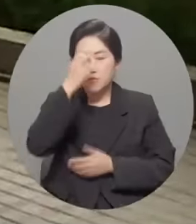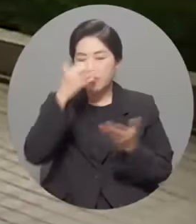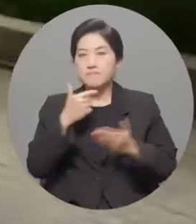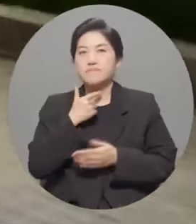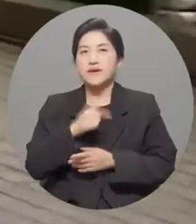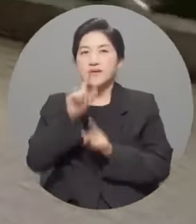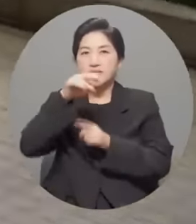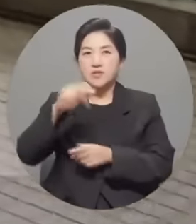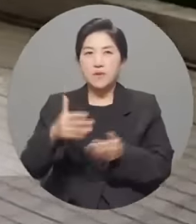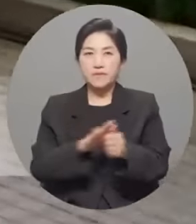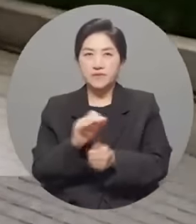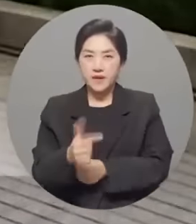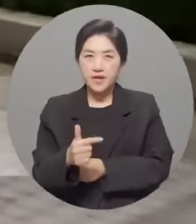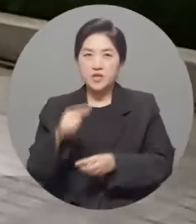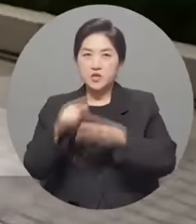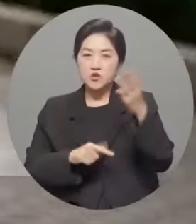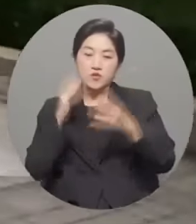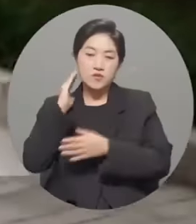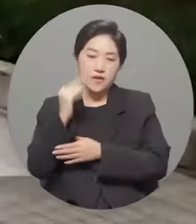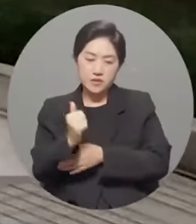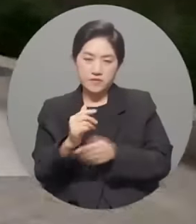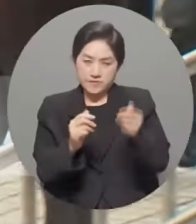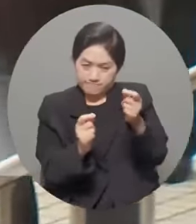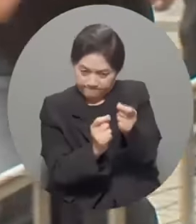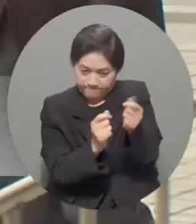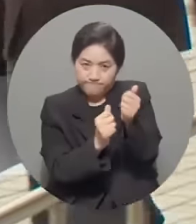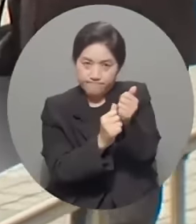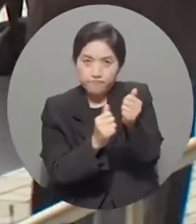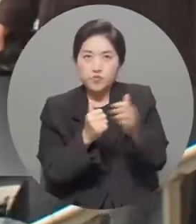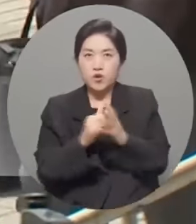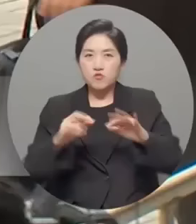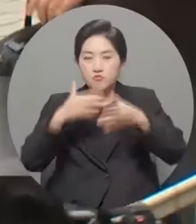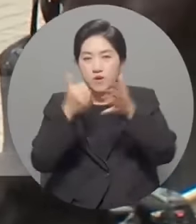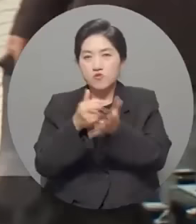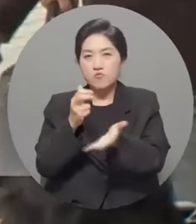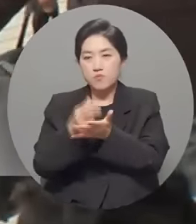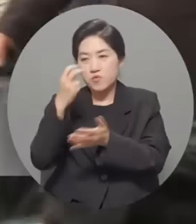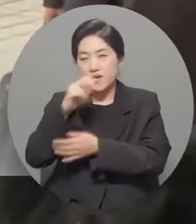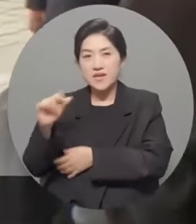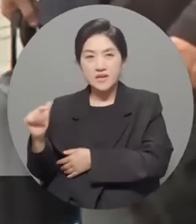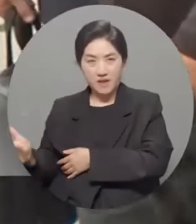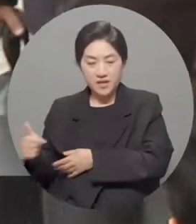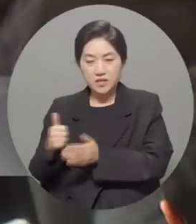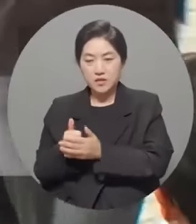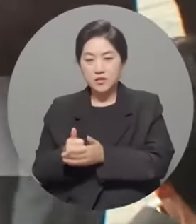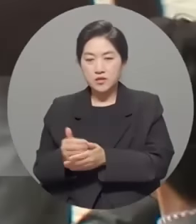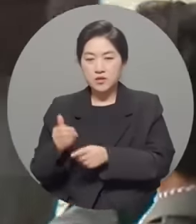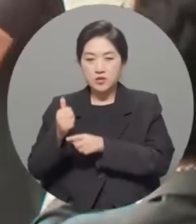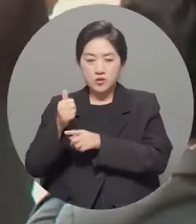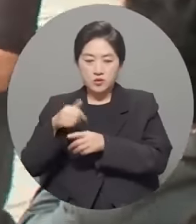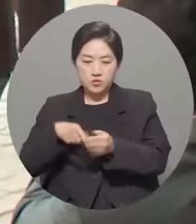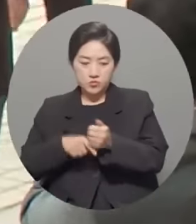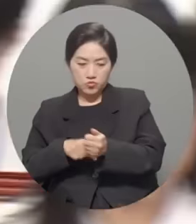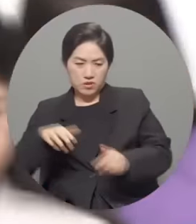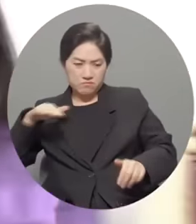이시원 비서관은 윤석열 대통령의 핵심 측근이고 국방부 법무관리관은 수사 외압 의혹의 핵심